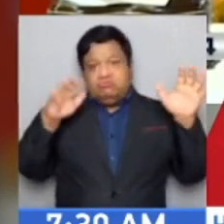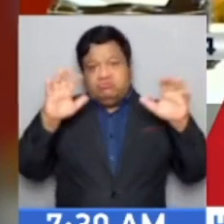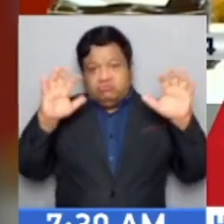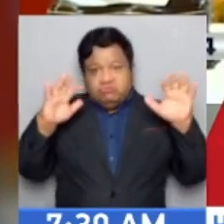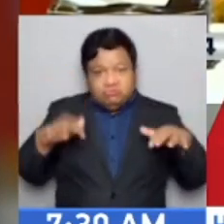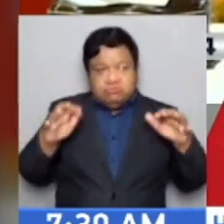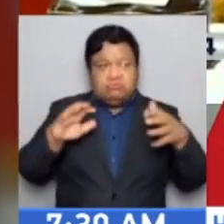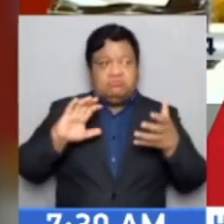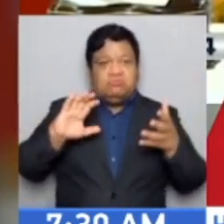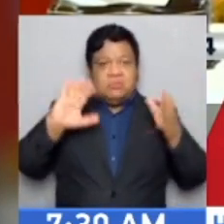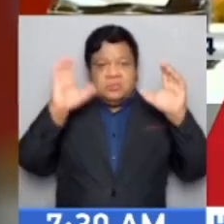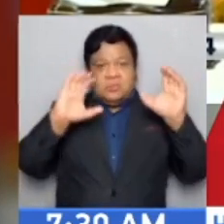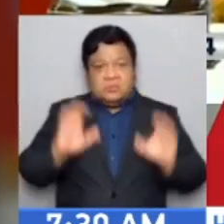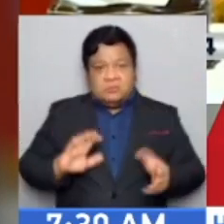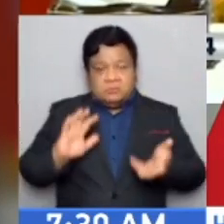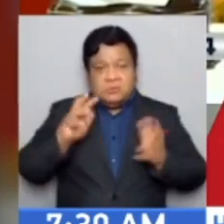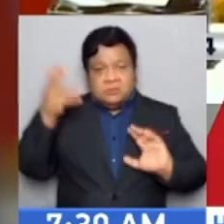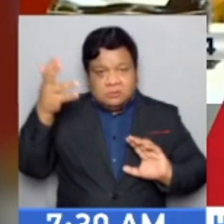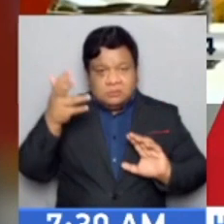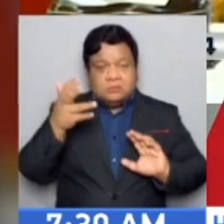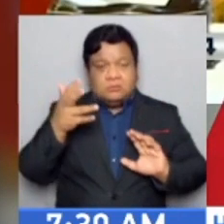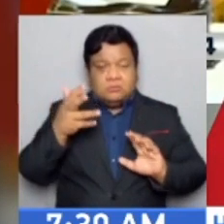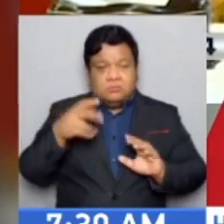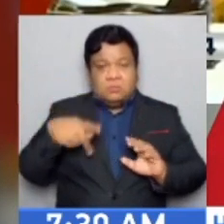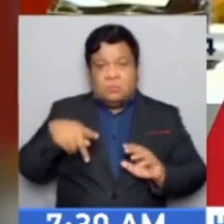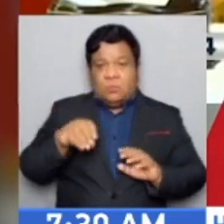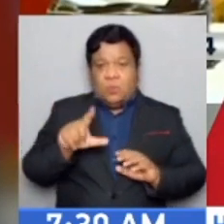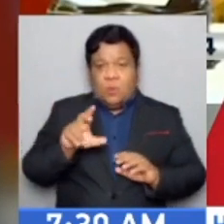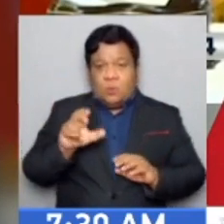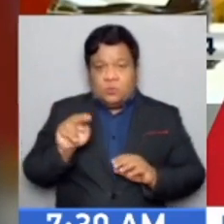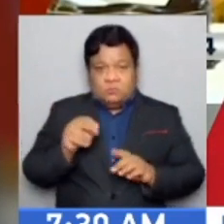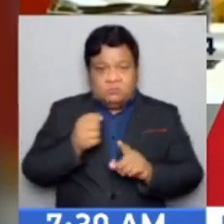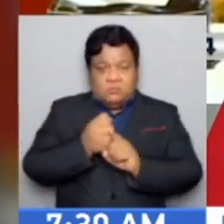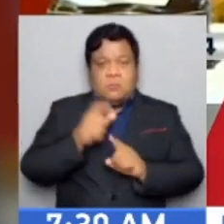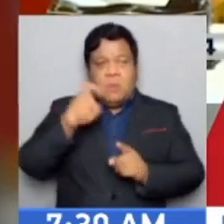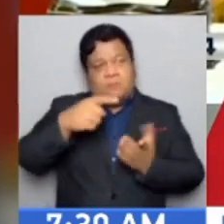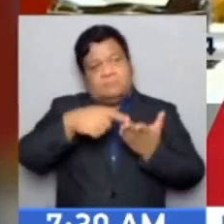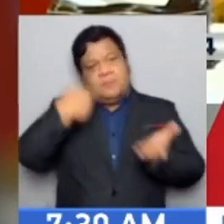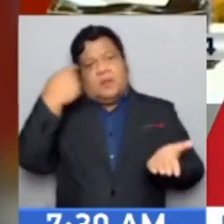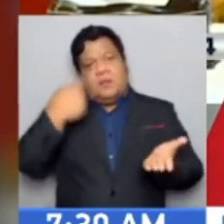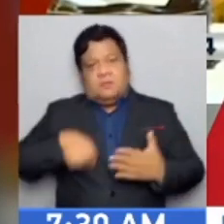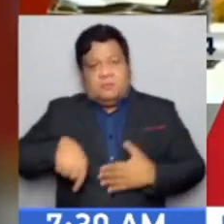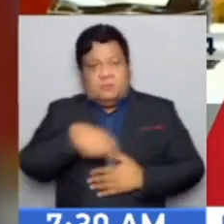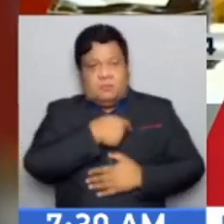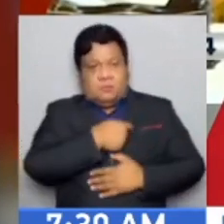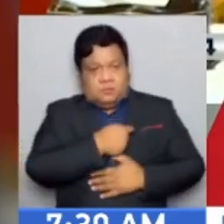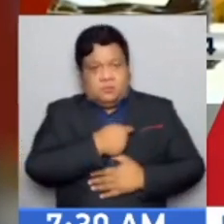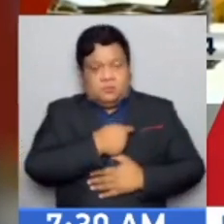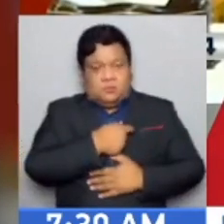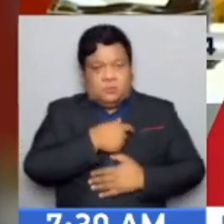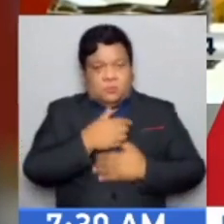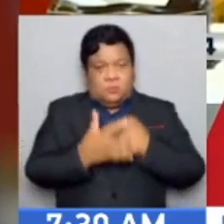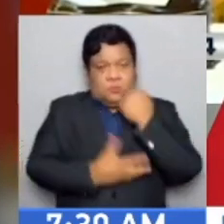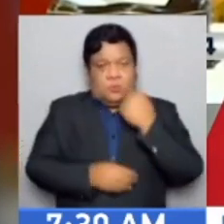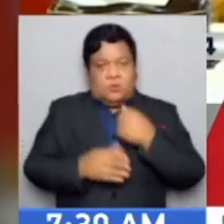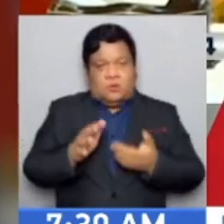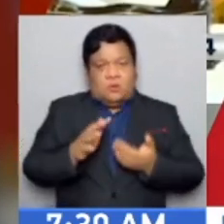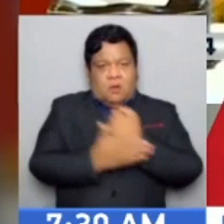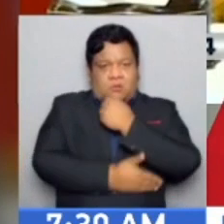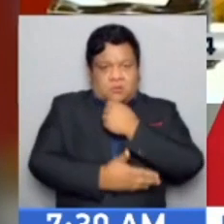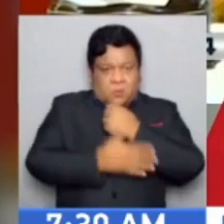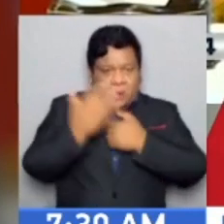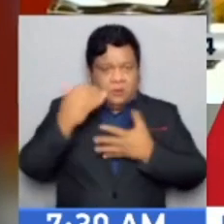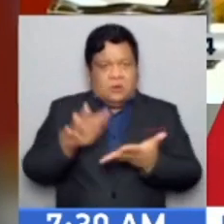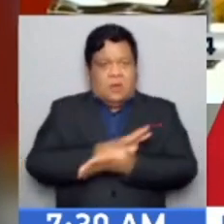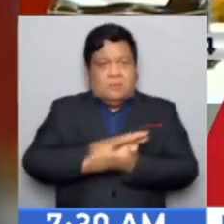itong pollution, bayaran nila tayo for the damage. O